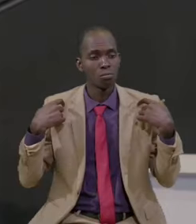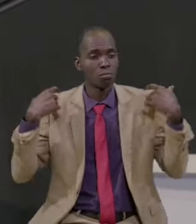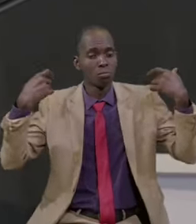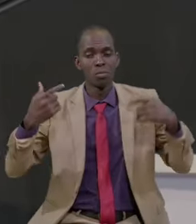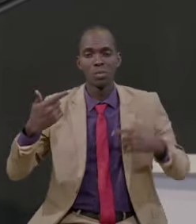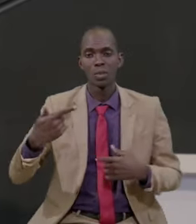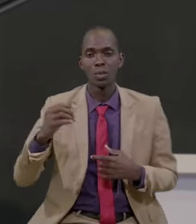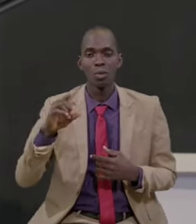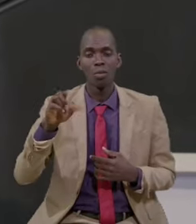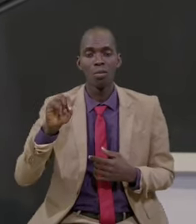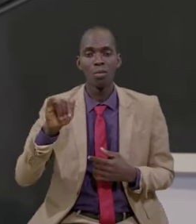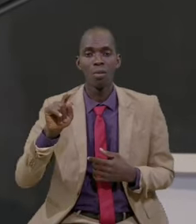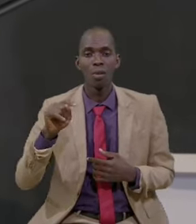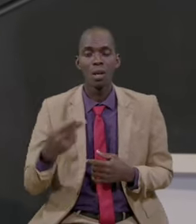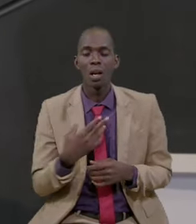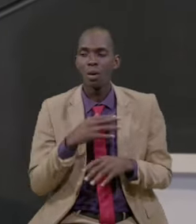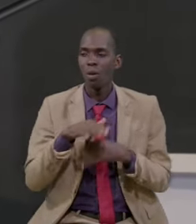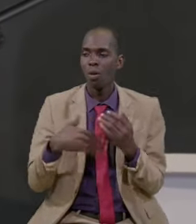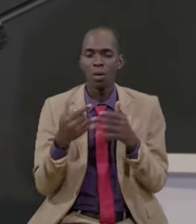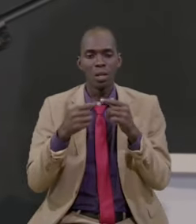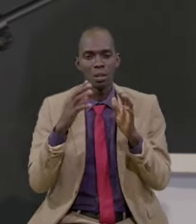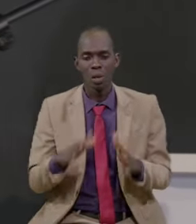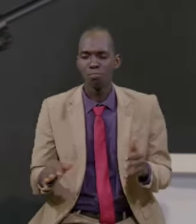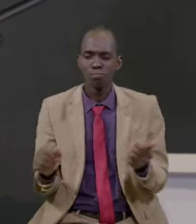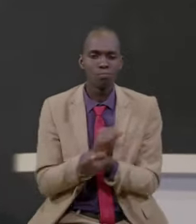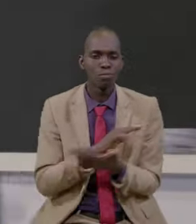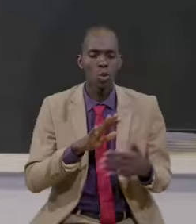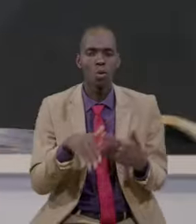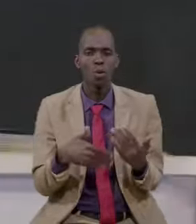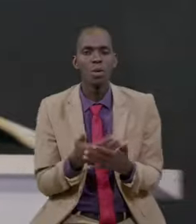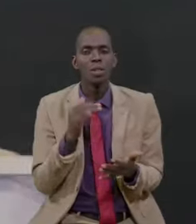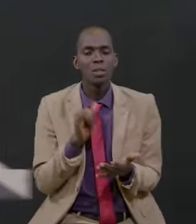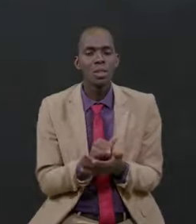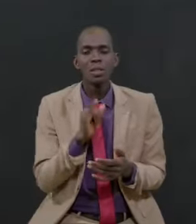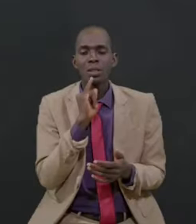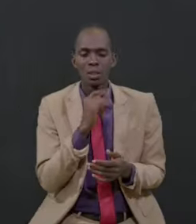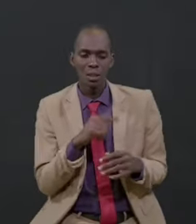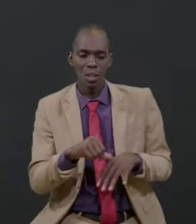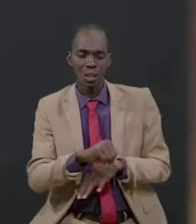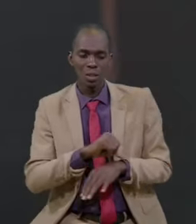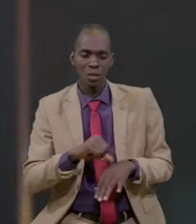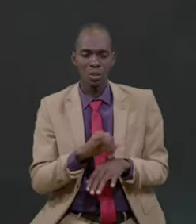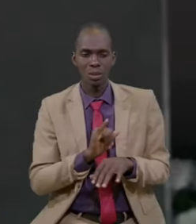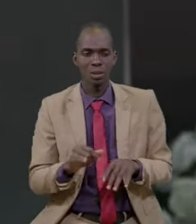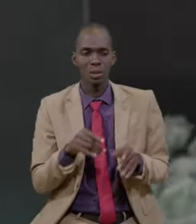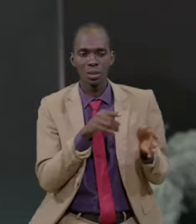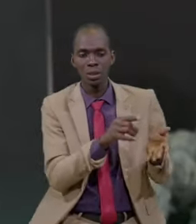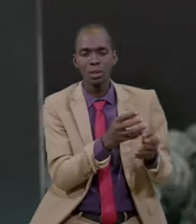eux et les ont vaincus et les ont détruits. Ça, ce n'est pas l'onction que nous avons dans le Nouveau Testament. L'onction